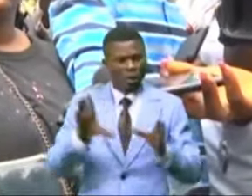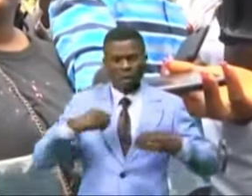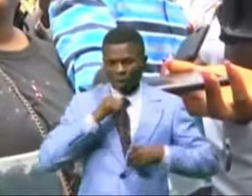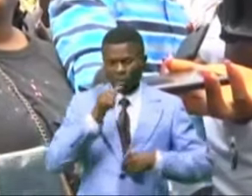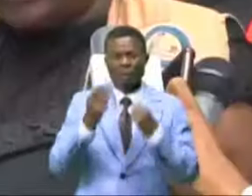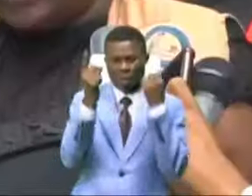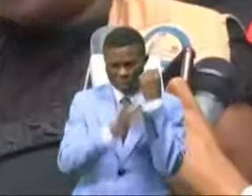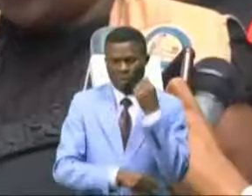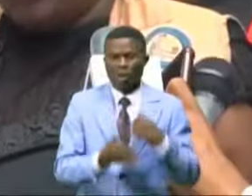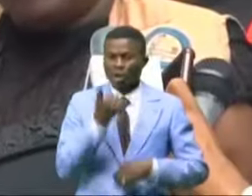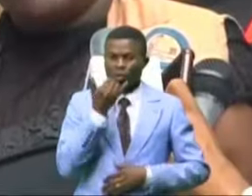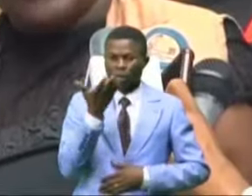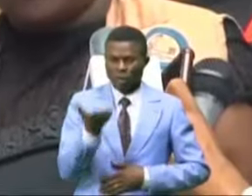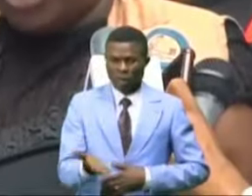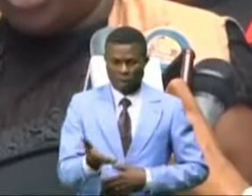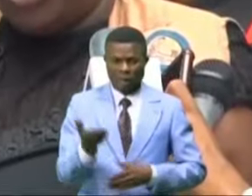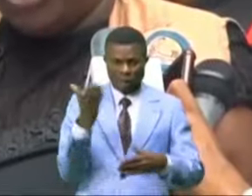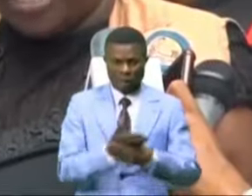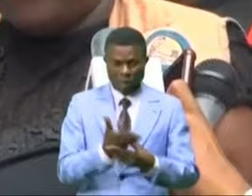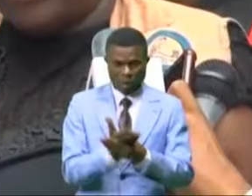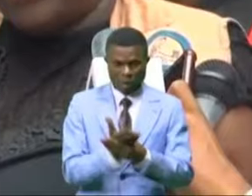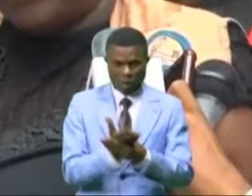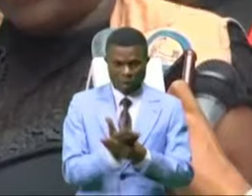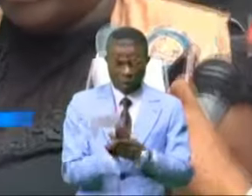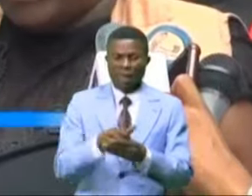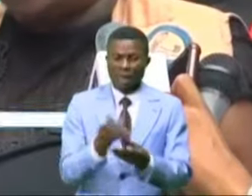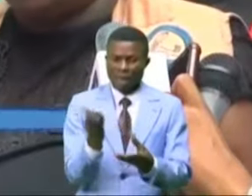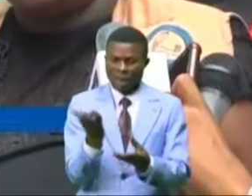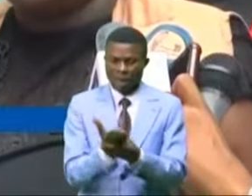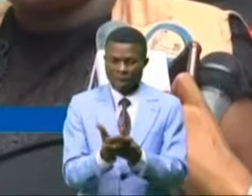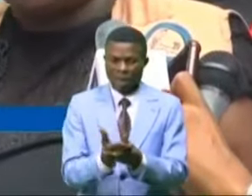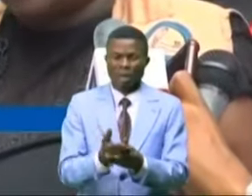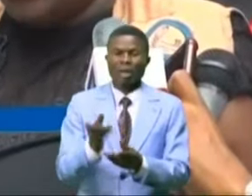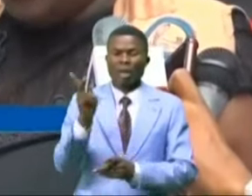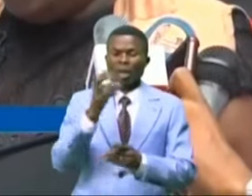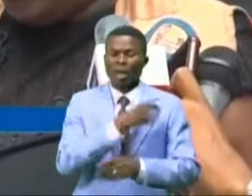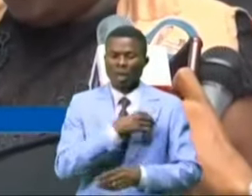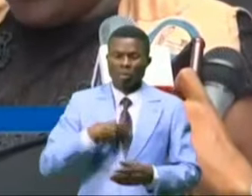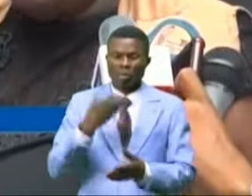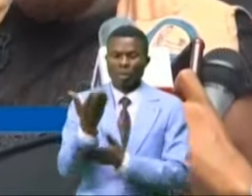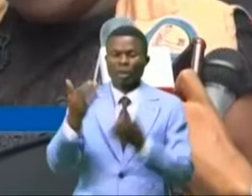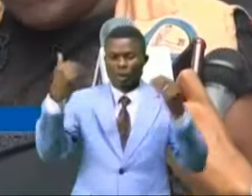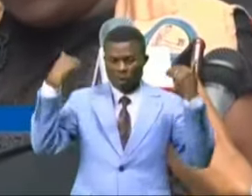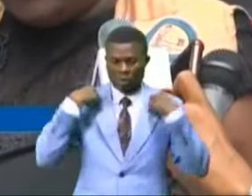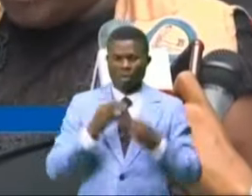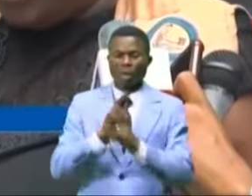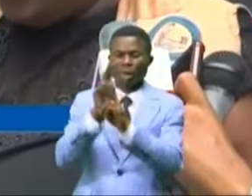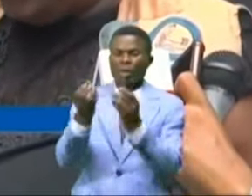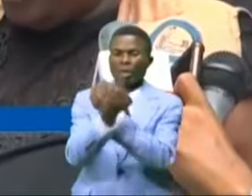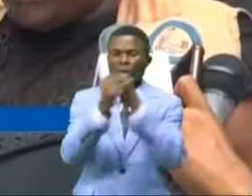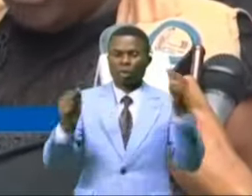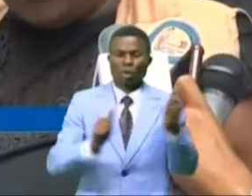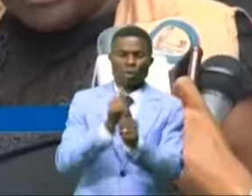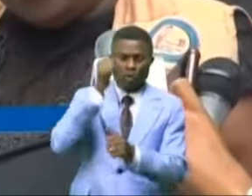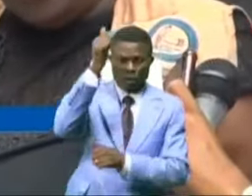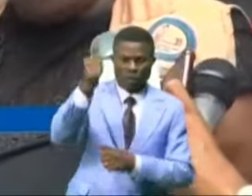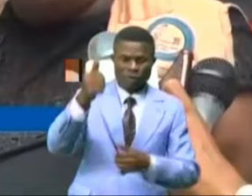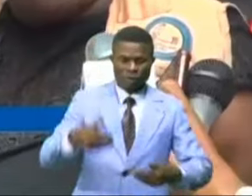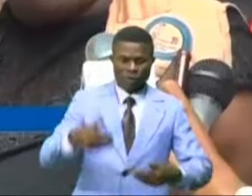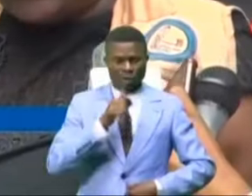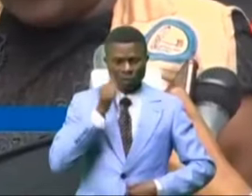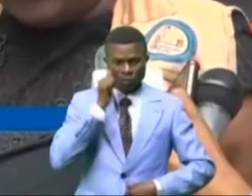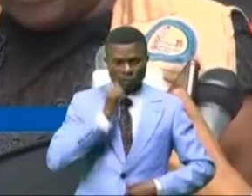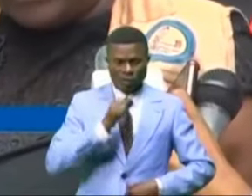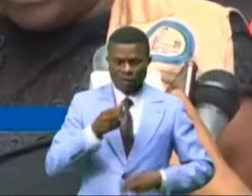une infraction. Dans ce mémorandum, les militantes invitent l'autorité à agir pour sauver l'avenir de ces jeunes